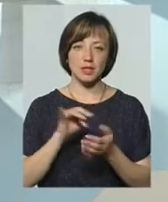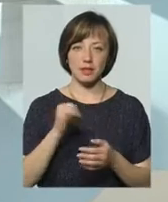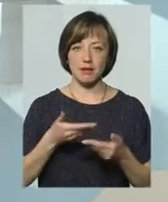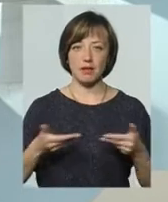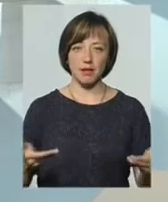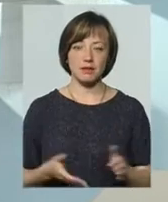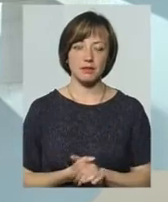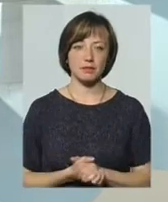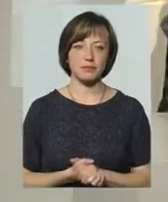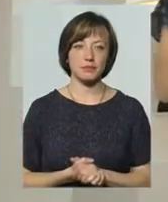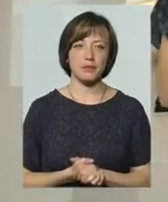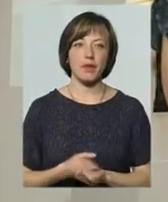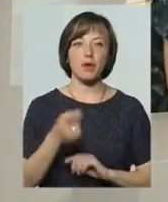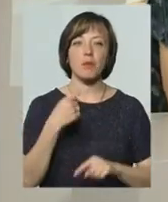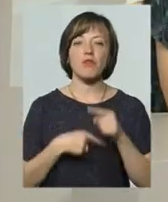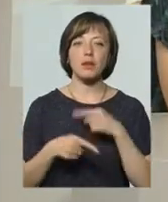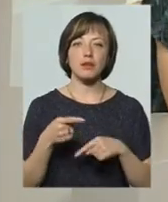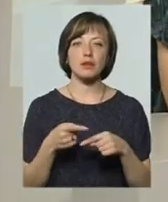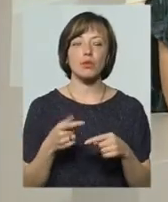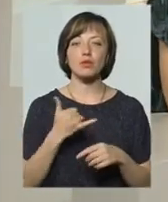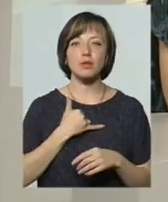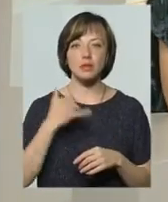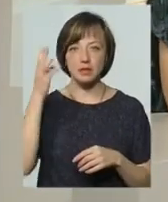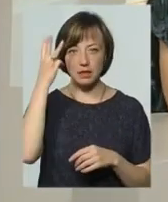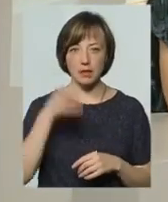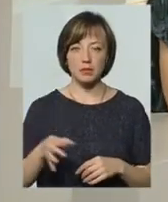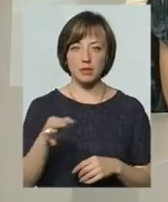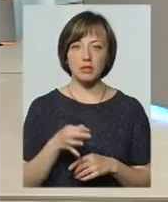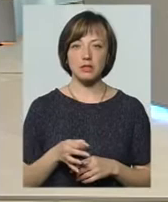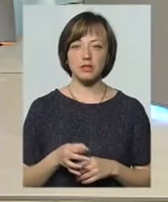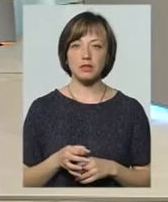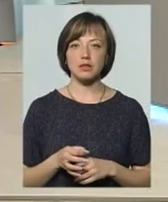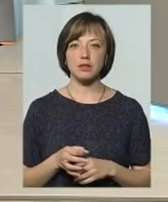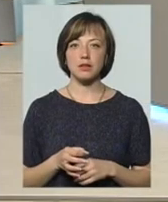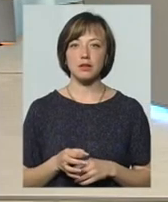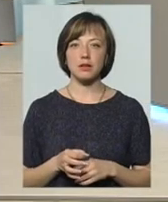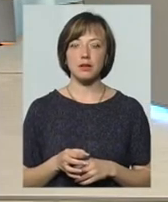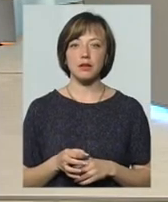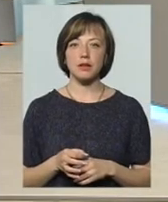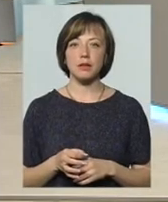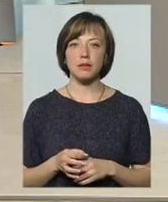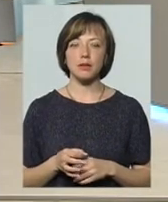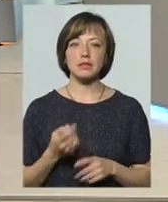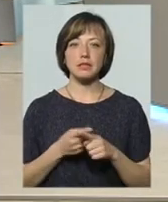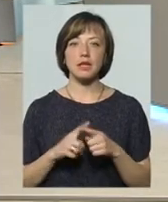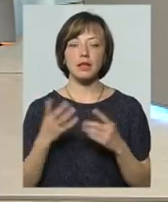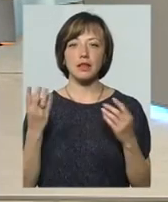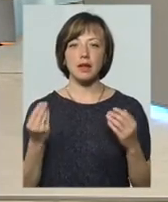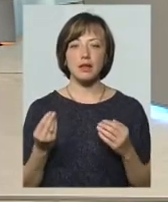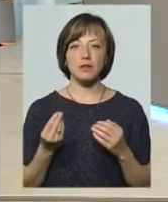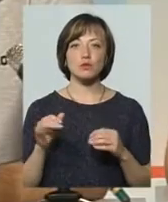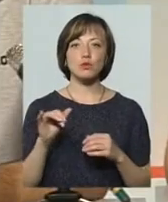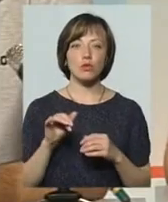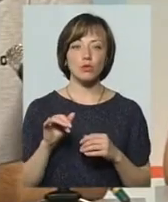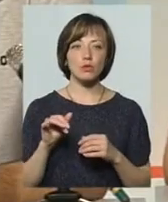нас. Повертаючись, День дій на Хмельниччині. Цей день ми відзначили в суботу в минулу, і під